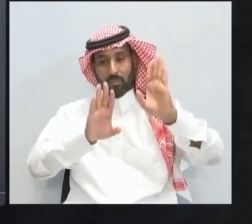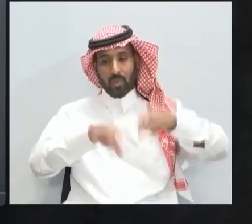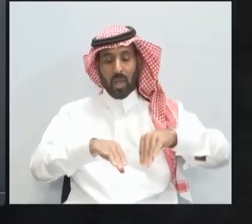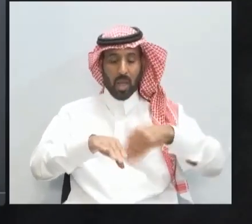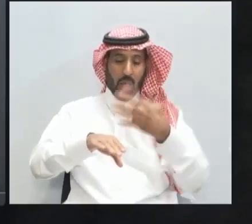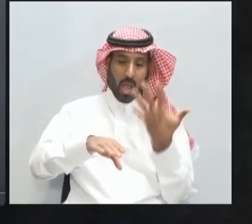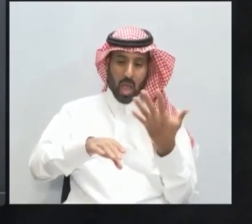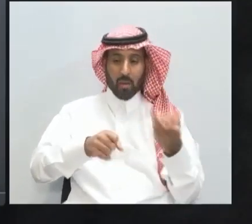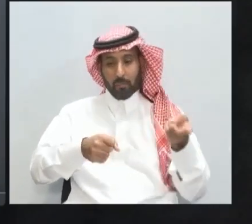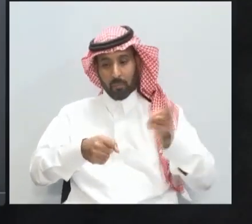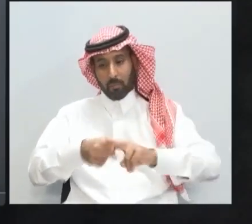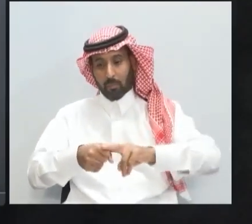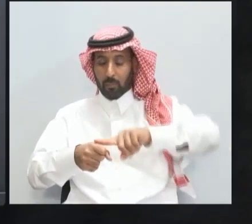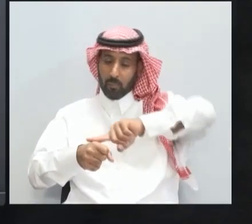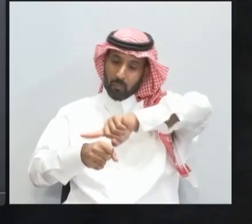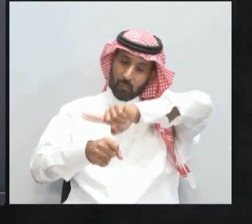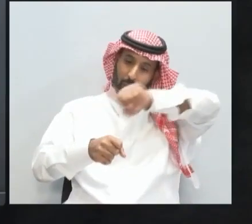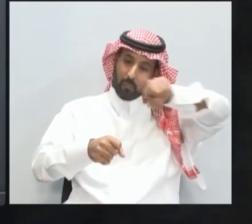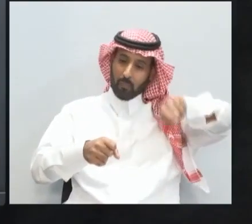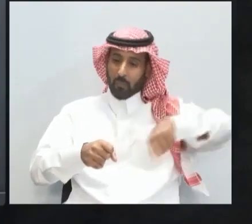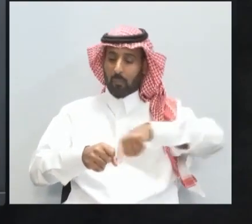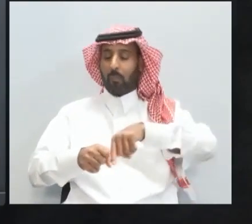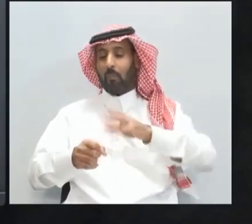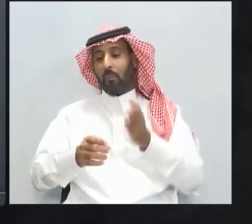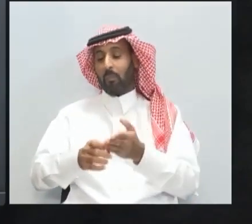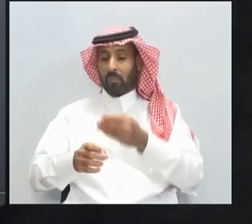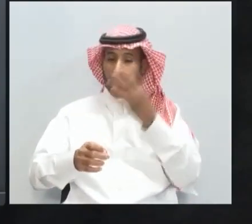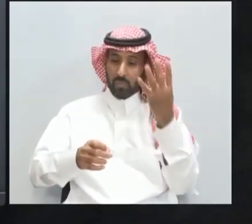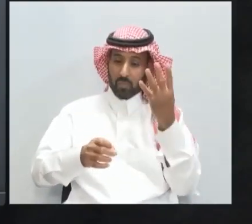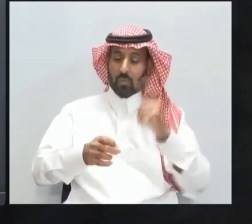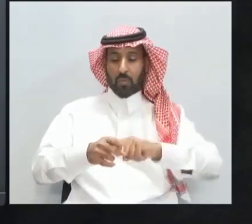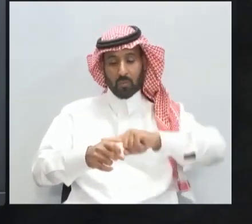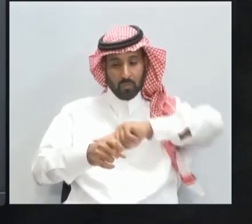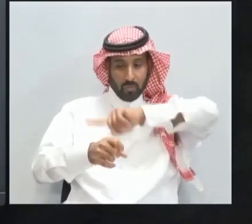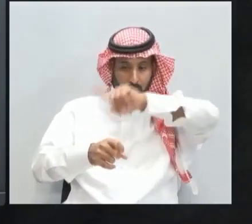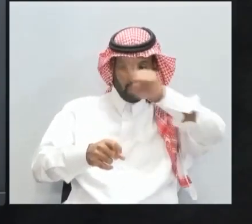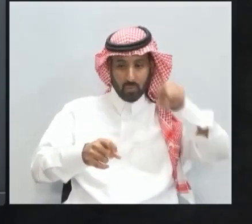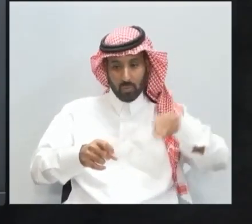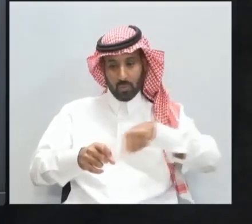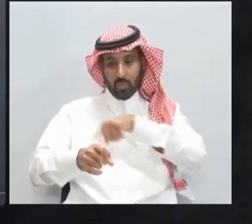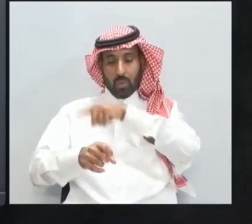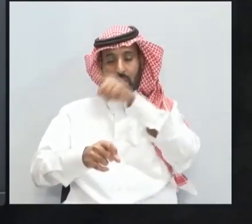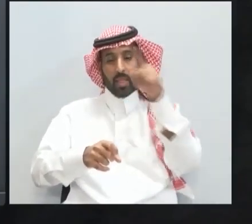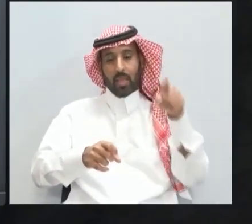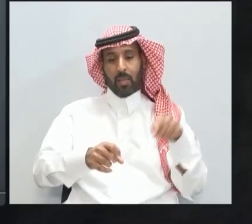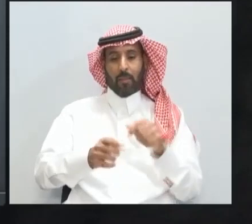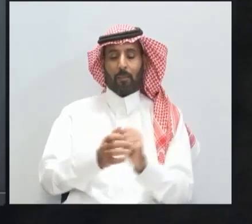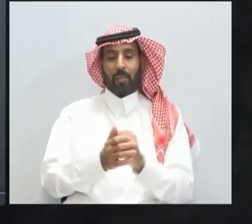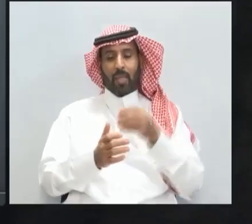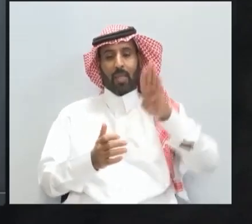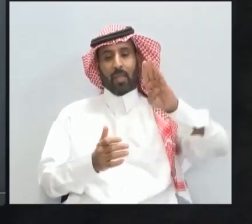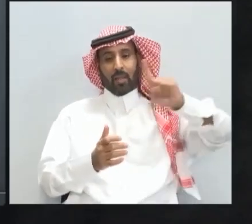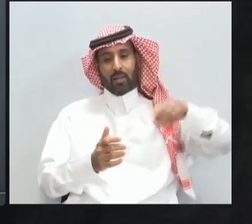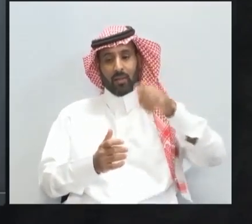ذرات تكرر هذه العمليه يعود هذا المركب الرباعي هذه ما نسميها اختصارا بمرحله ا كربس ولكن